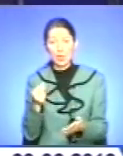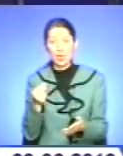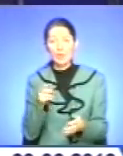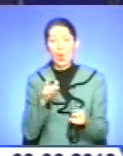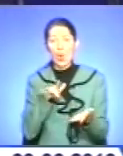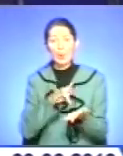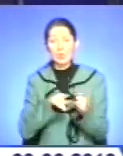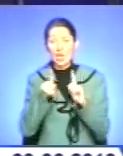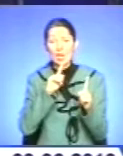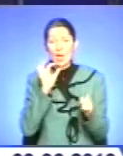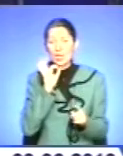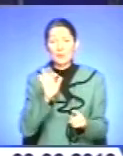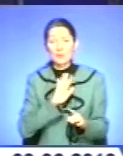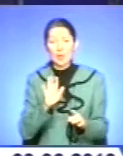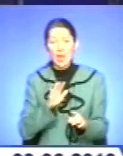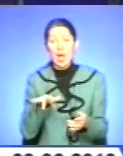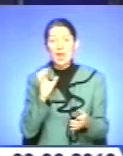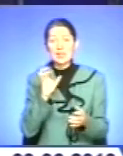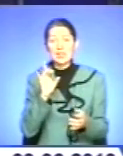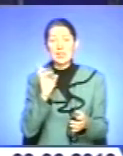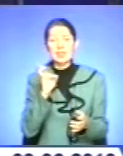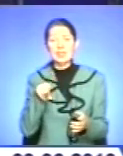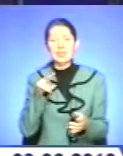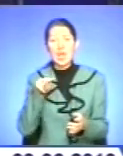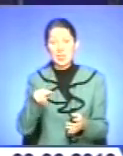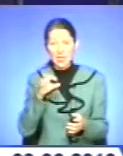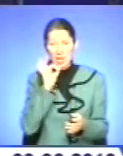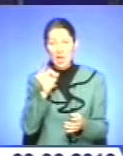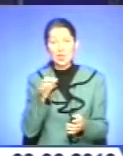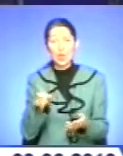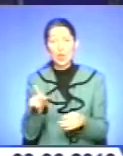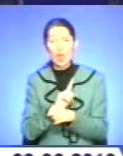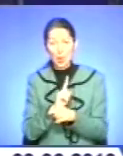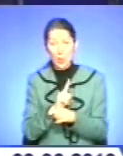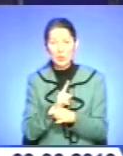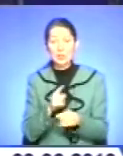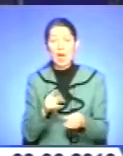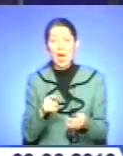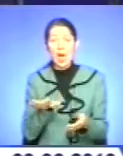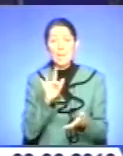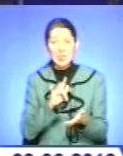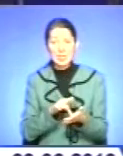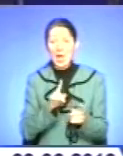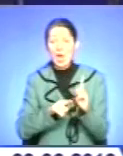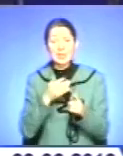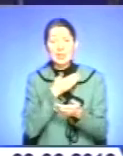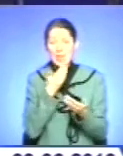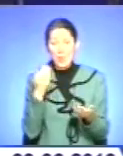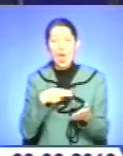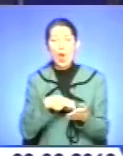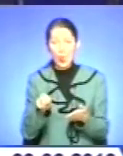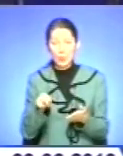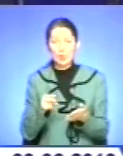відхрещуються. Сергій Надал наголосив, що Тернопільська міська рада не має придбаної сміттєсортувальної лінії. Нині є потреба у